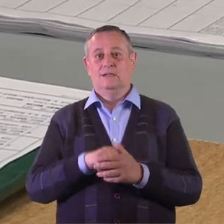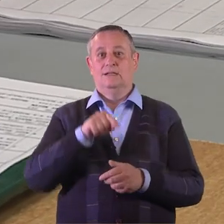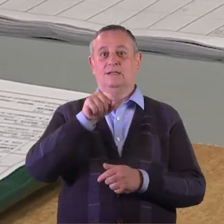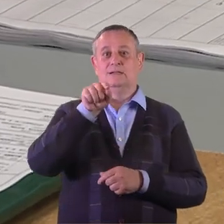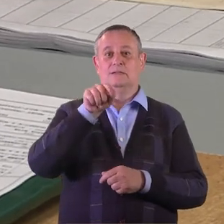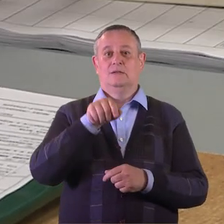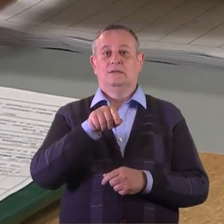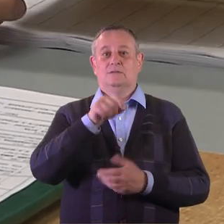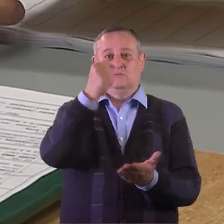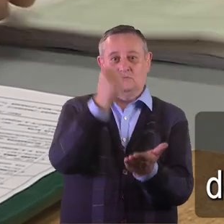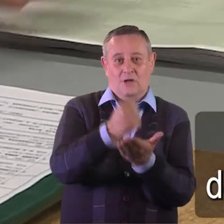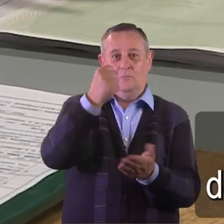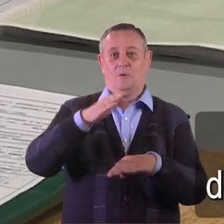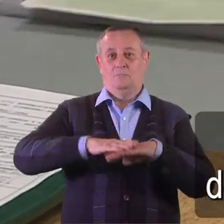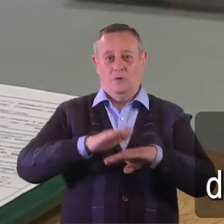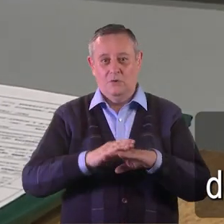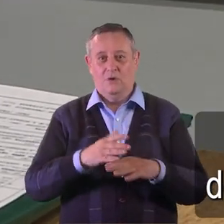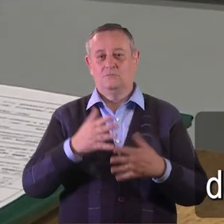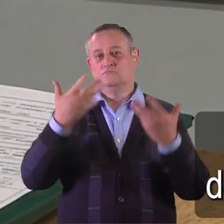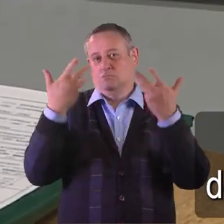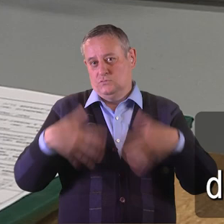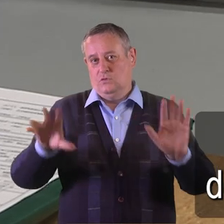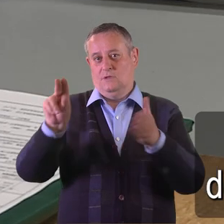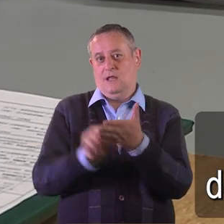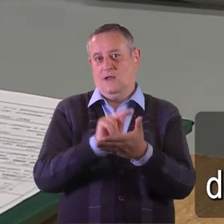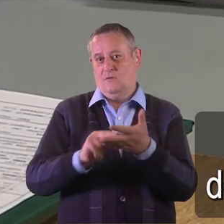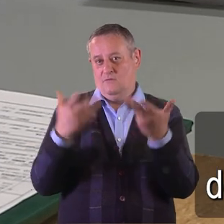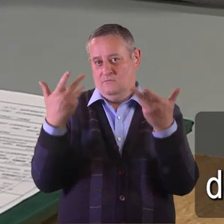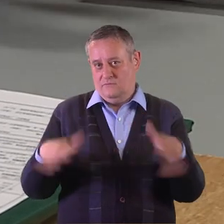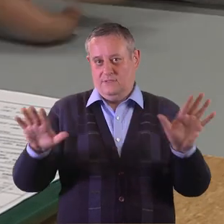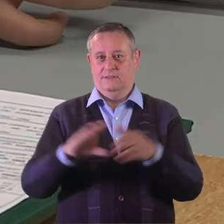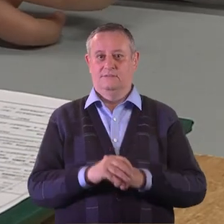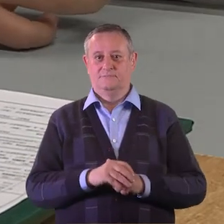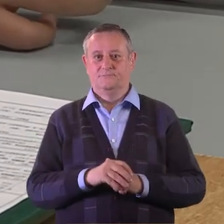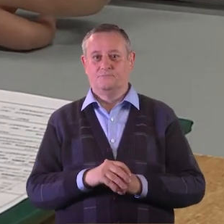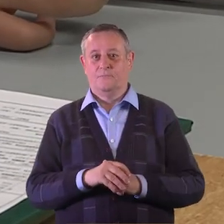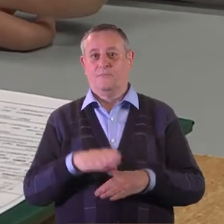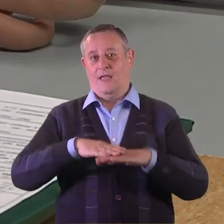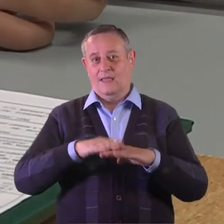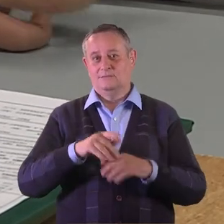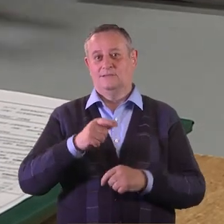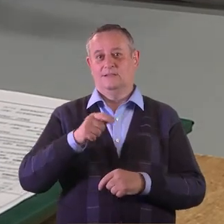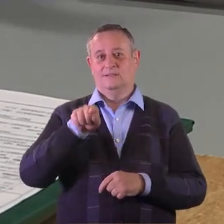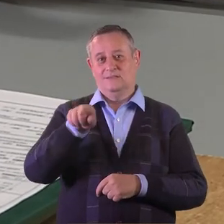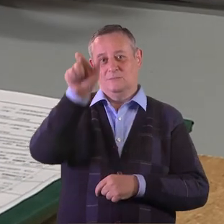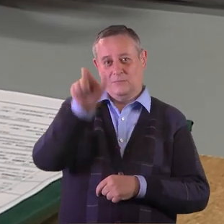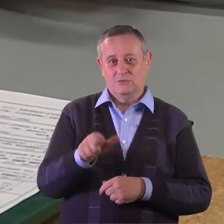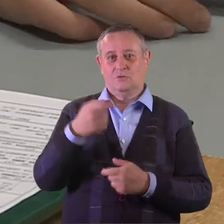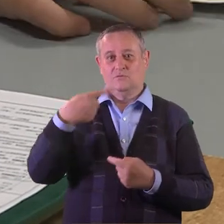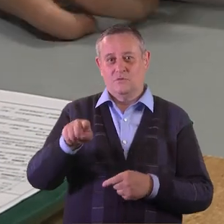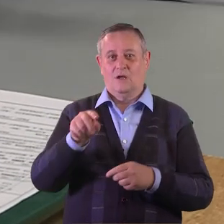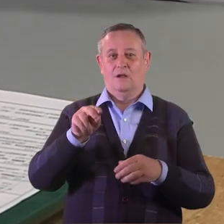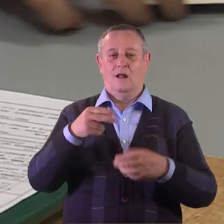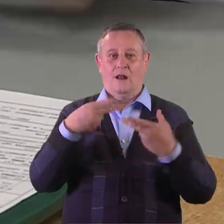der Stempel bedeutet Herr Müller hat bei den Landtagswahlen mitgemacht Herr Müller hat gewählt